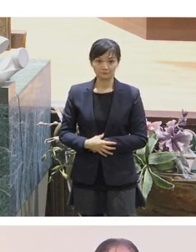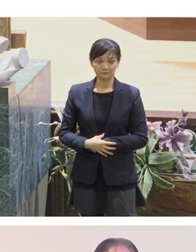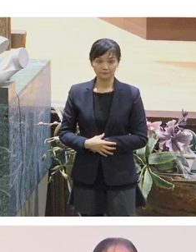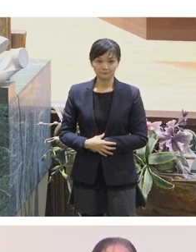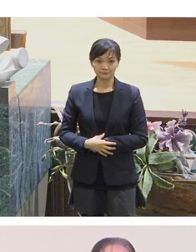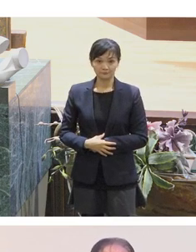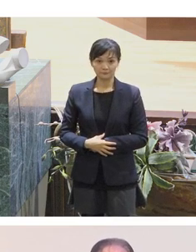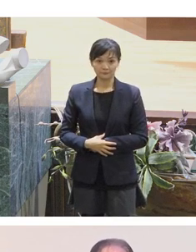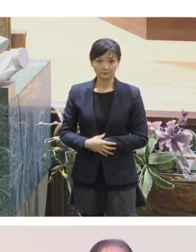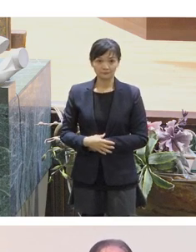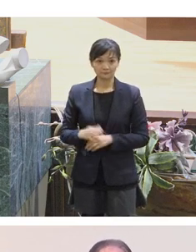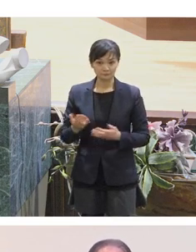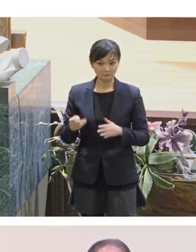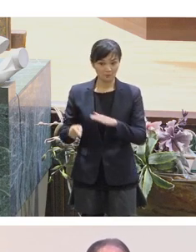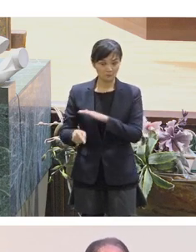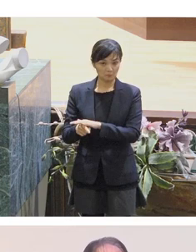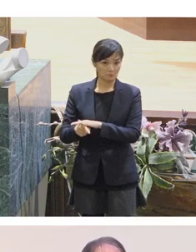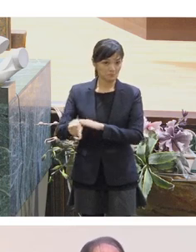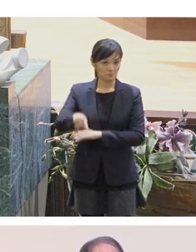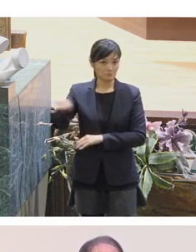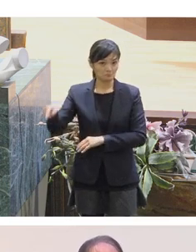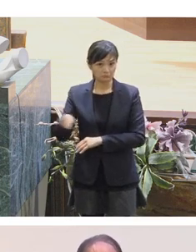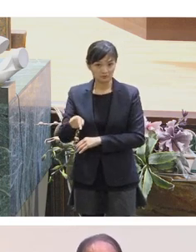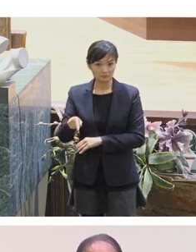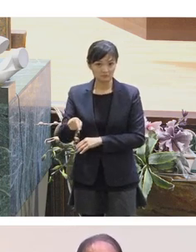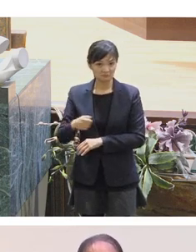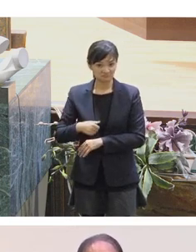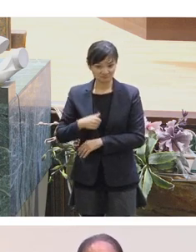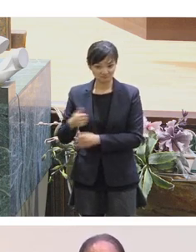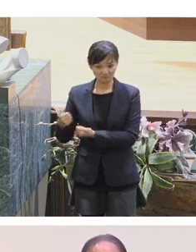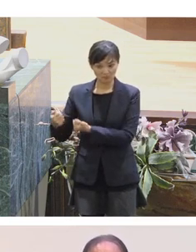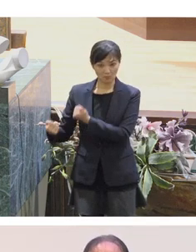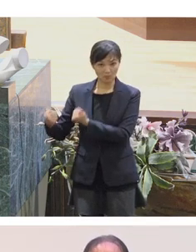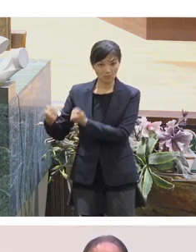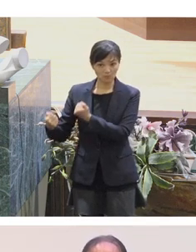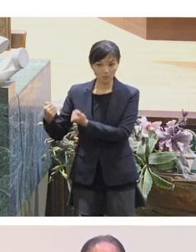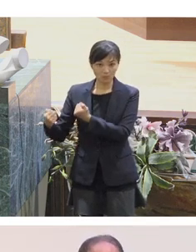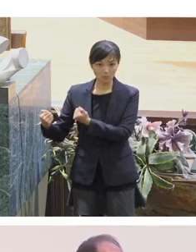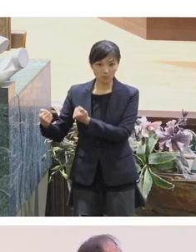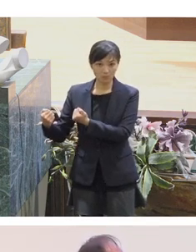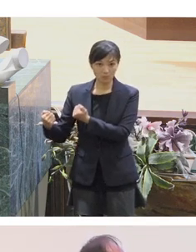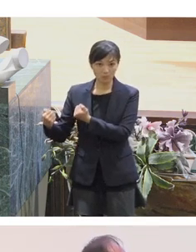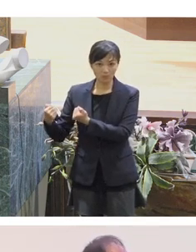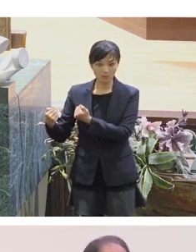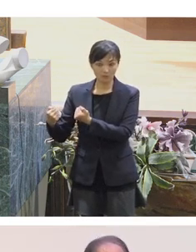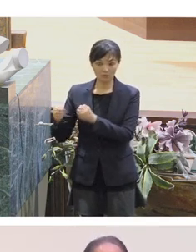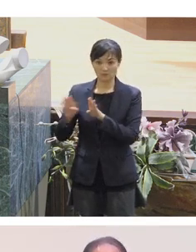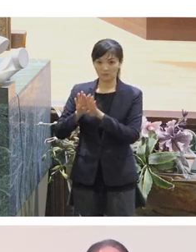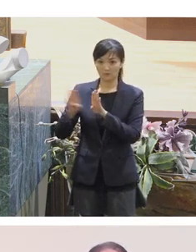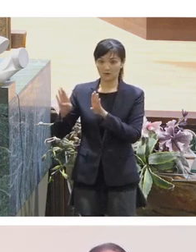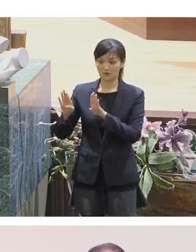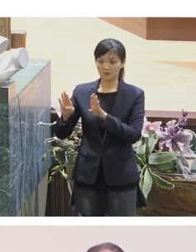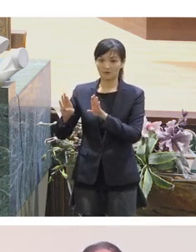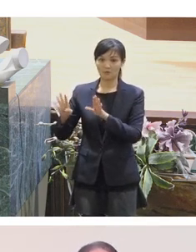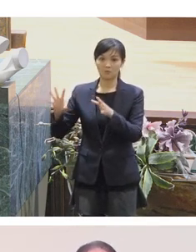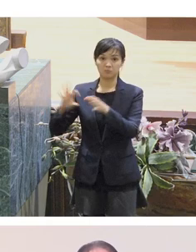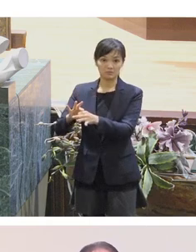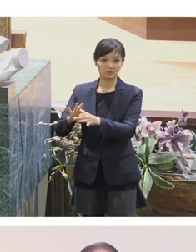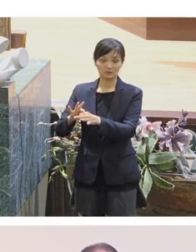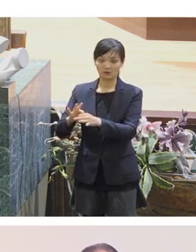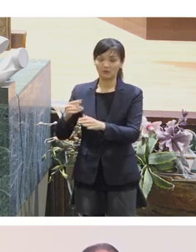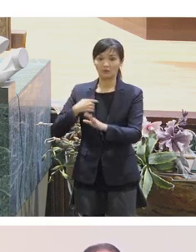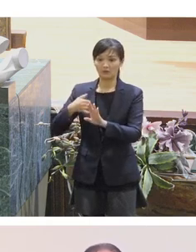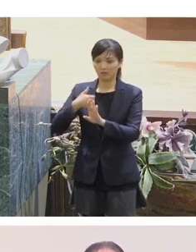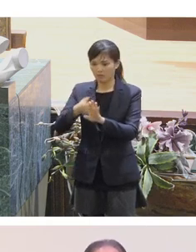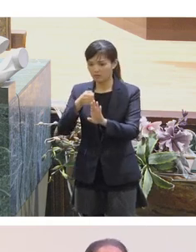那个做非法行为的人竟然开车从外面把大门把我们锁住，把锁在里